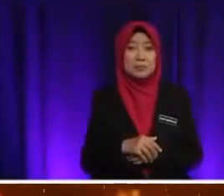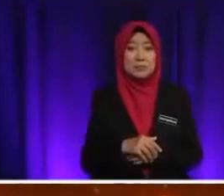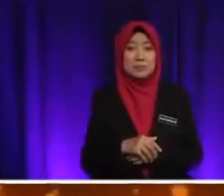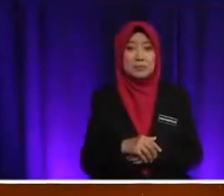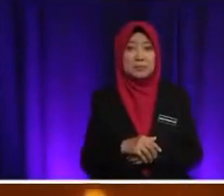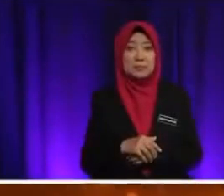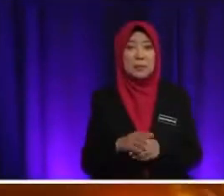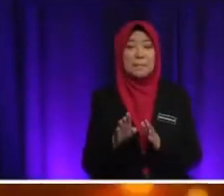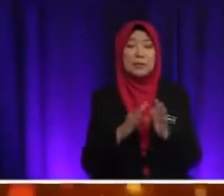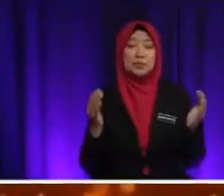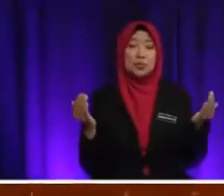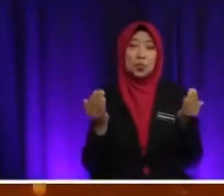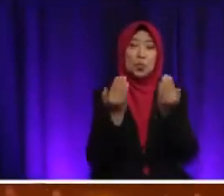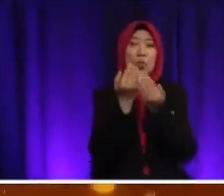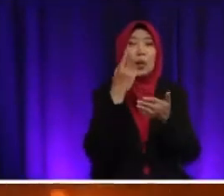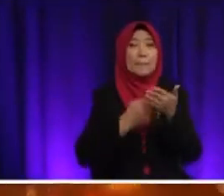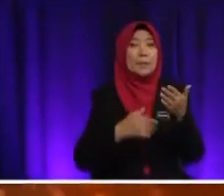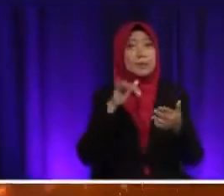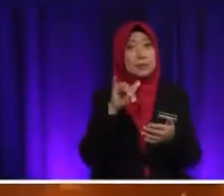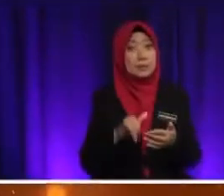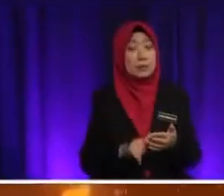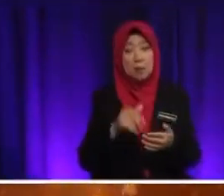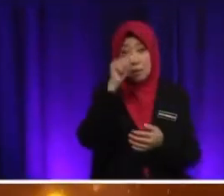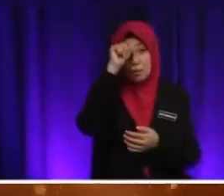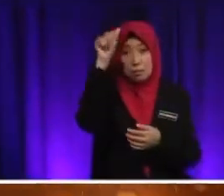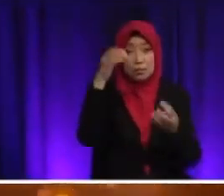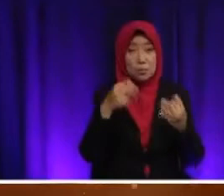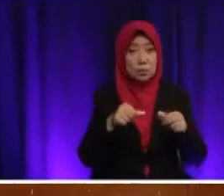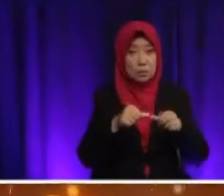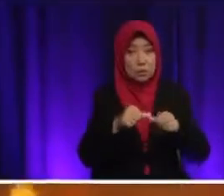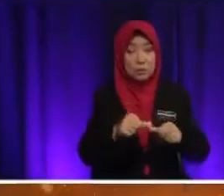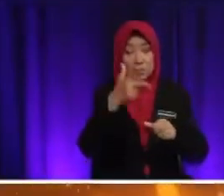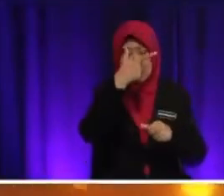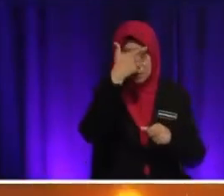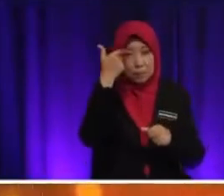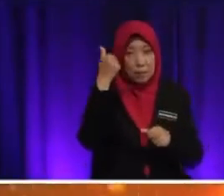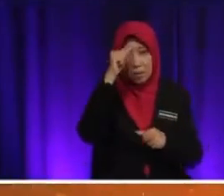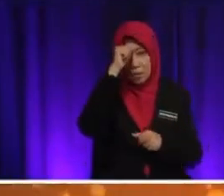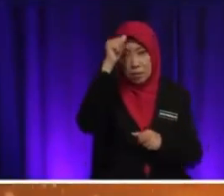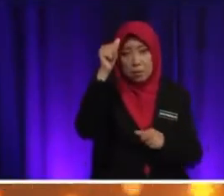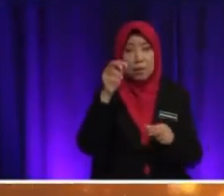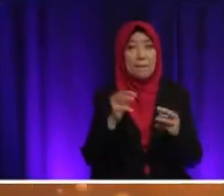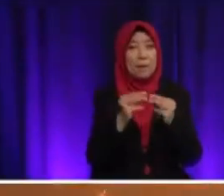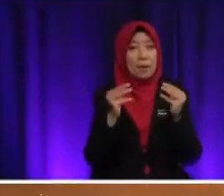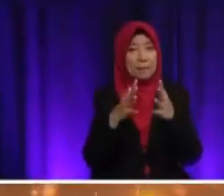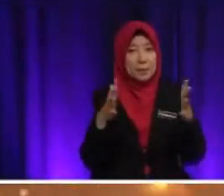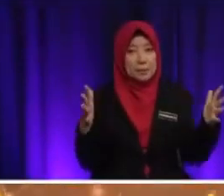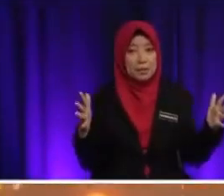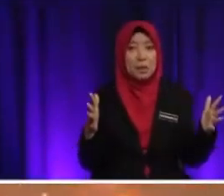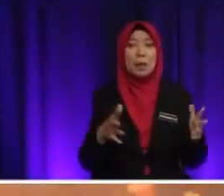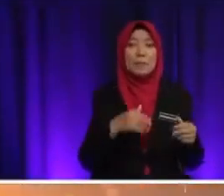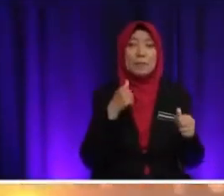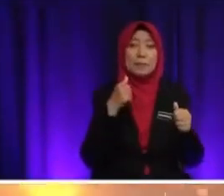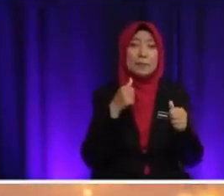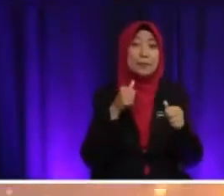Kita hendaklah bersyukur apa yang ditetapkan oleh Allah SWT kerana Allah Maha Besar menentukan peraturan. Masya